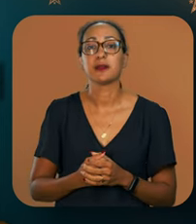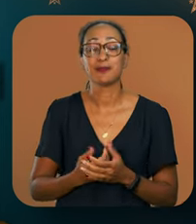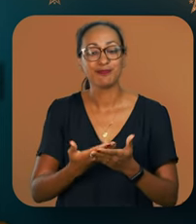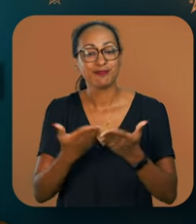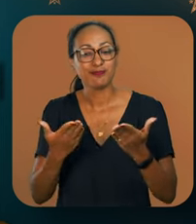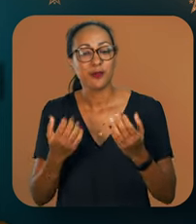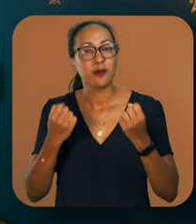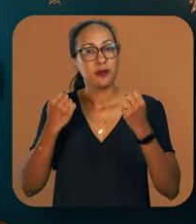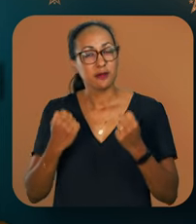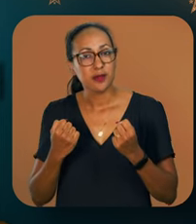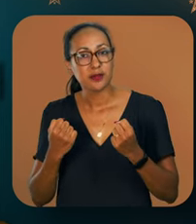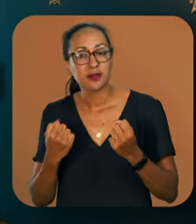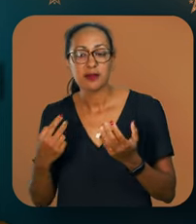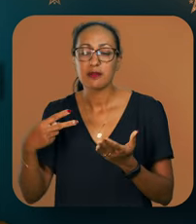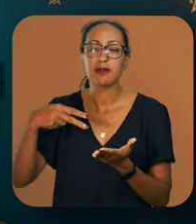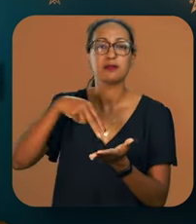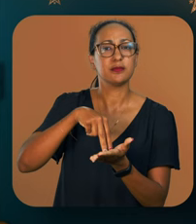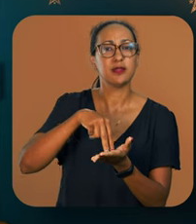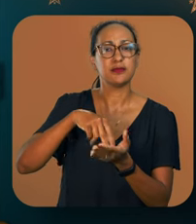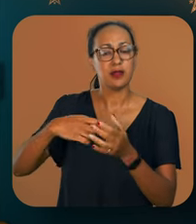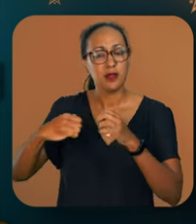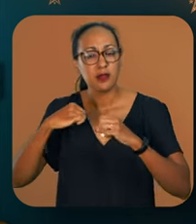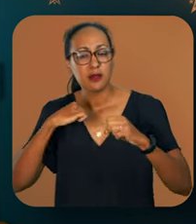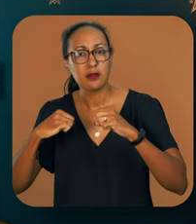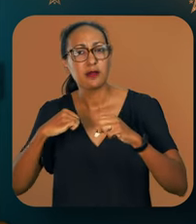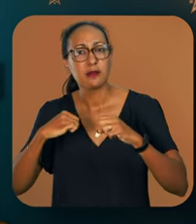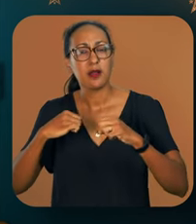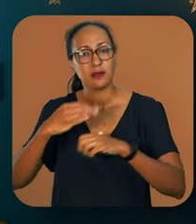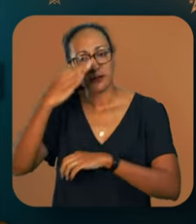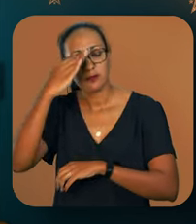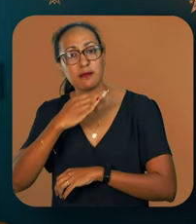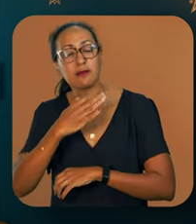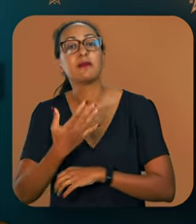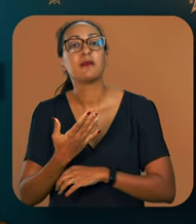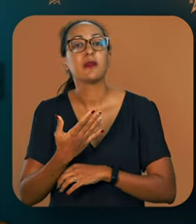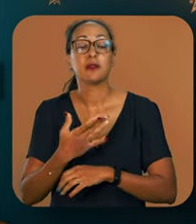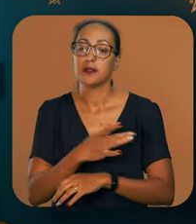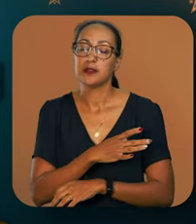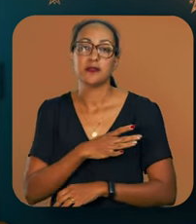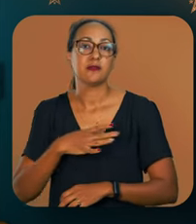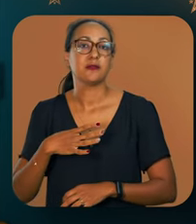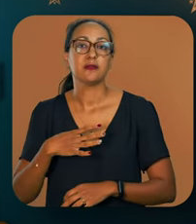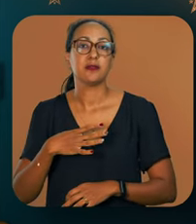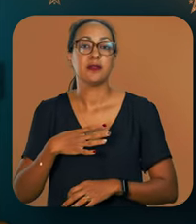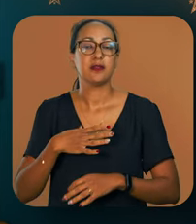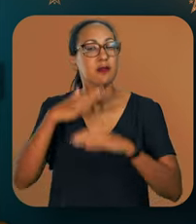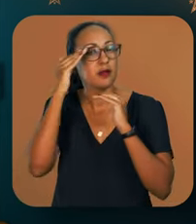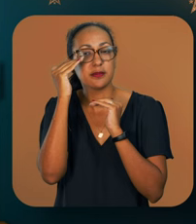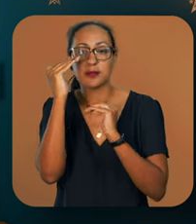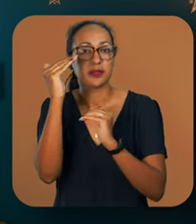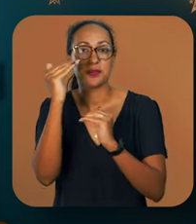votre résilience et votre détermination sont une source de fierté et